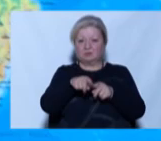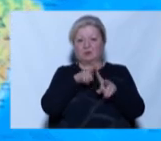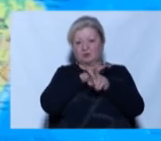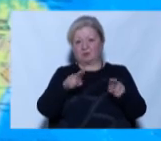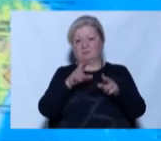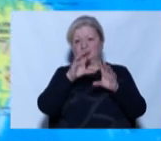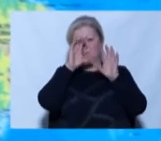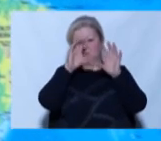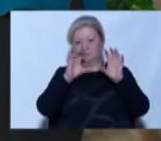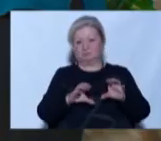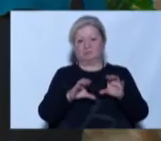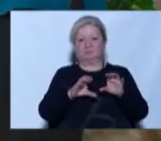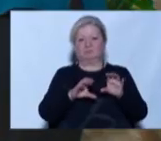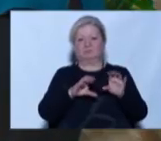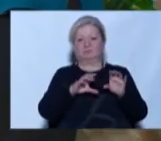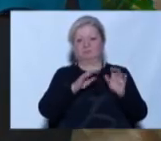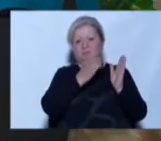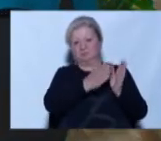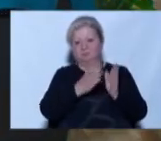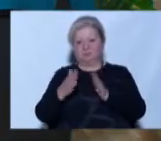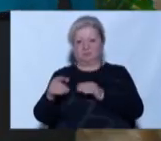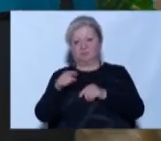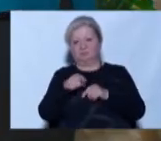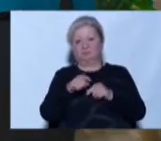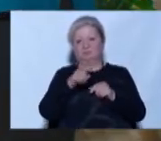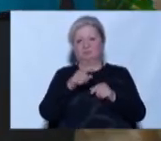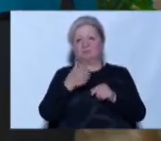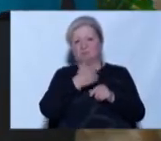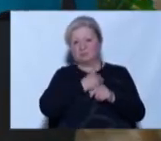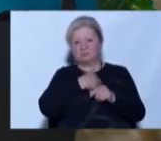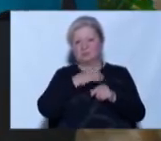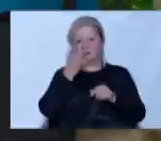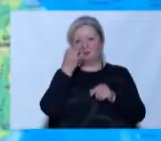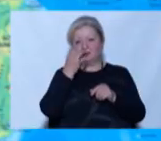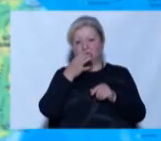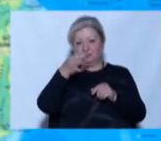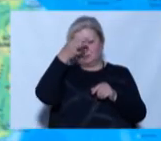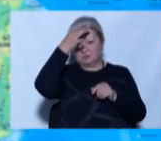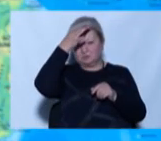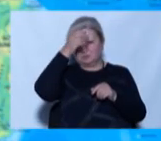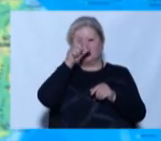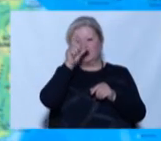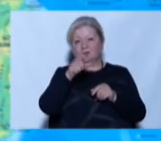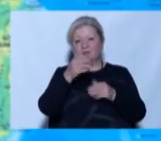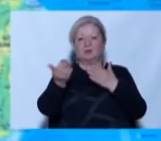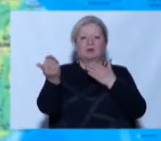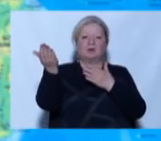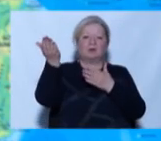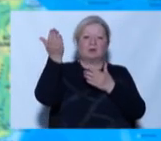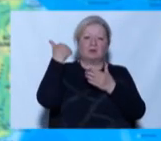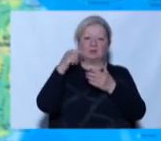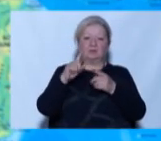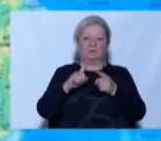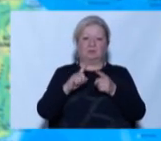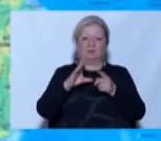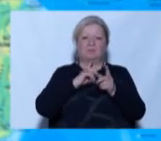და წესრიგს ემორჩილება. ეხლა მე მინდა ისტორიიდან გაიხსენოთ ადამიანი, ადრეული პერიოდის ადამიანი,